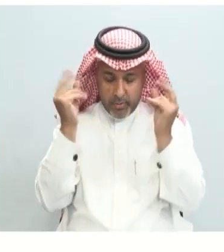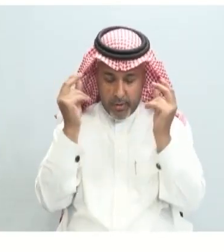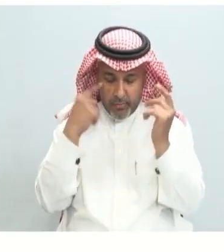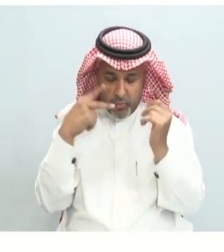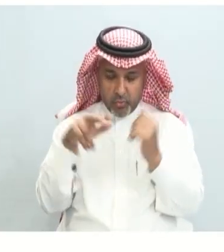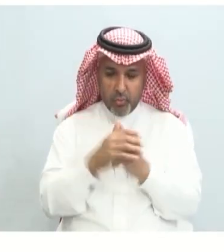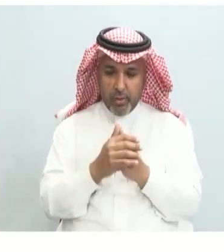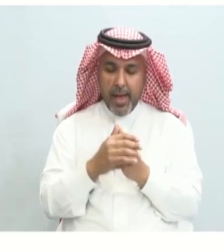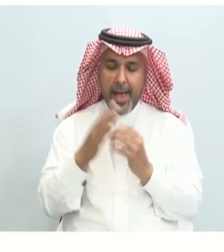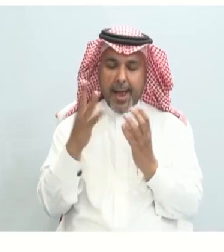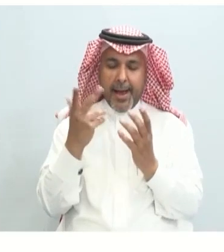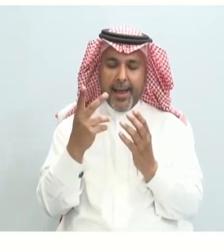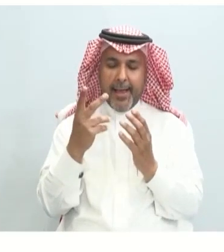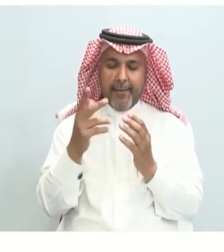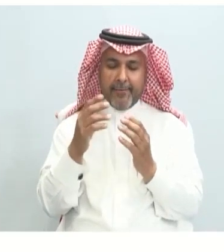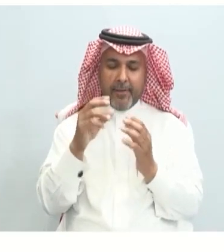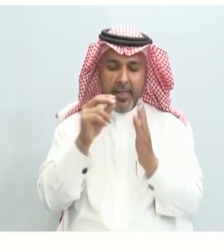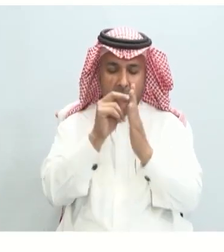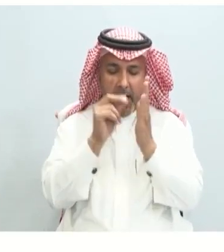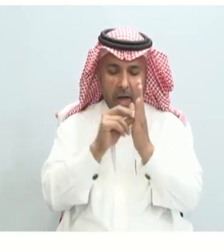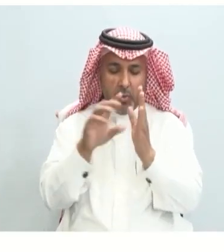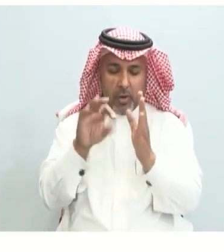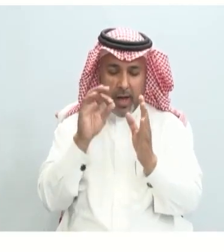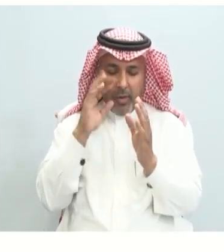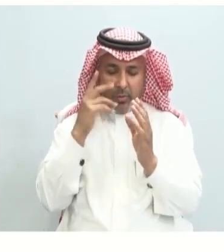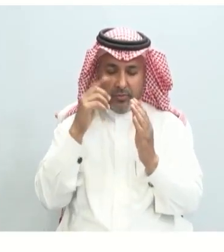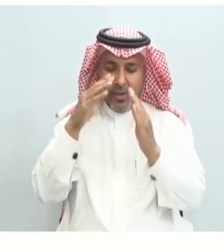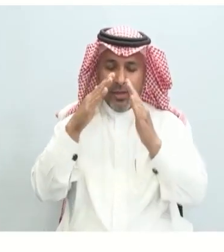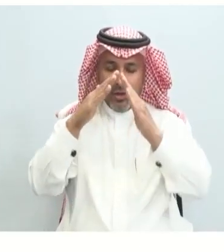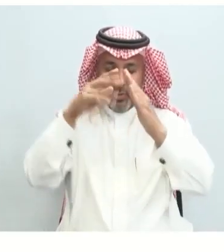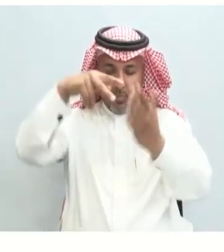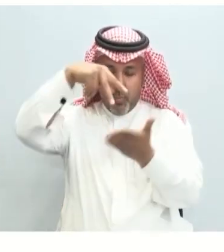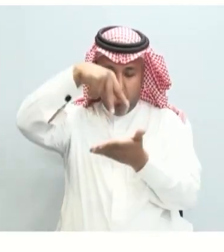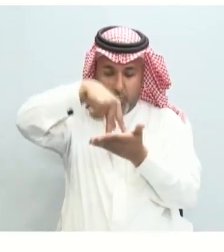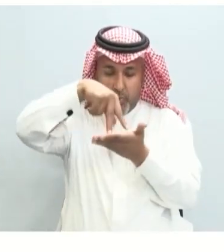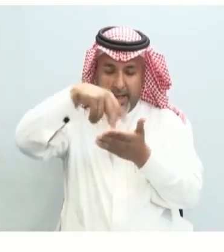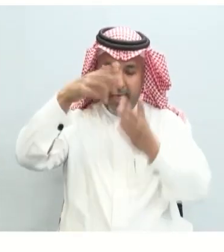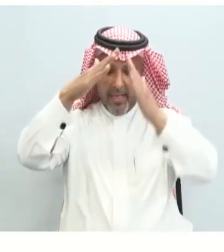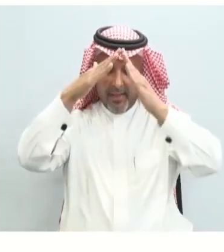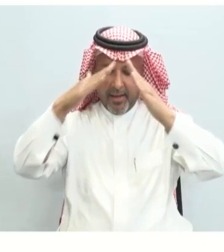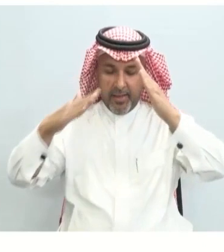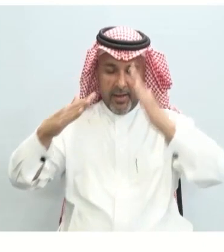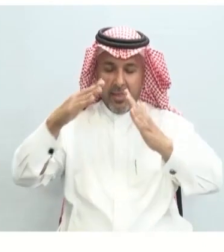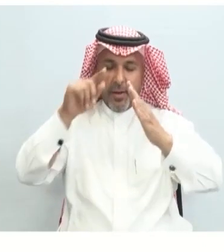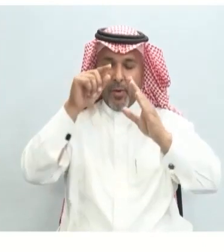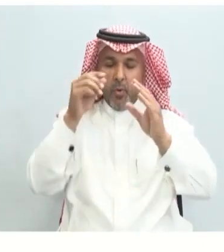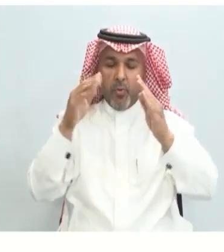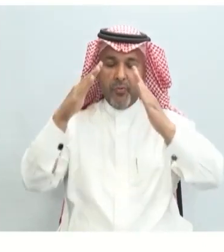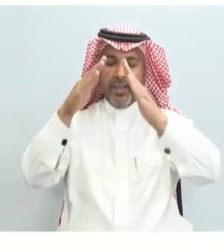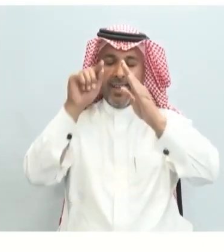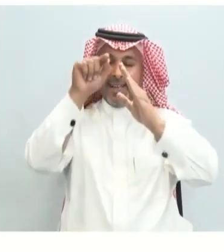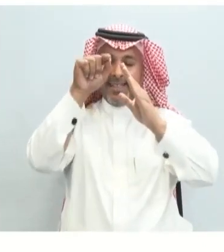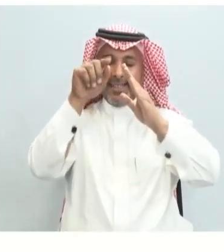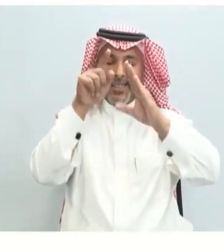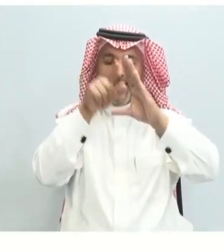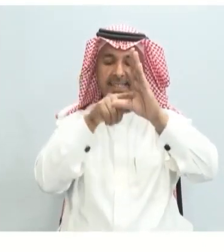اللي هو استخدام قانون جووب التمام اذا اعطاني ضلعين وزاويه محصوره بينهما واخذنا كذلك استخدام